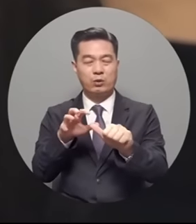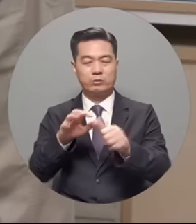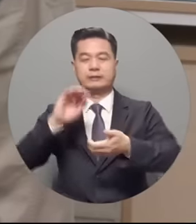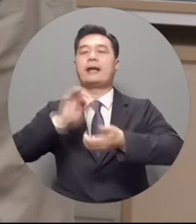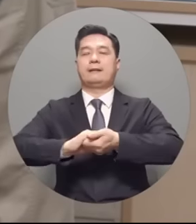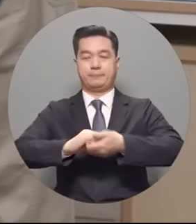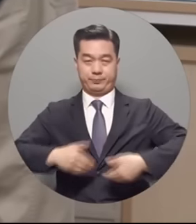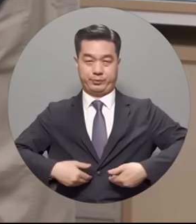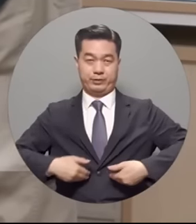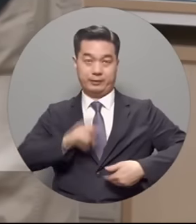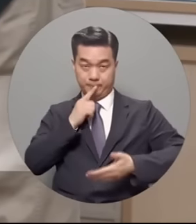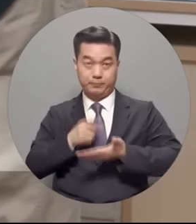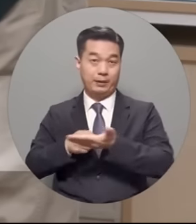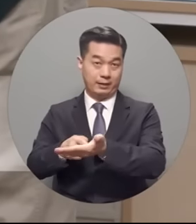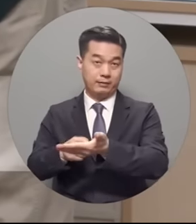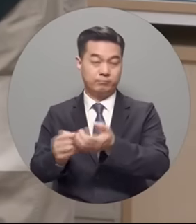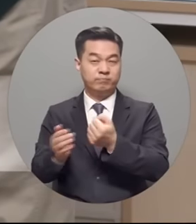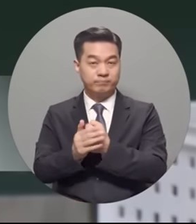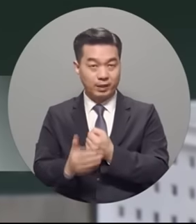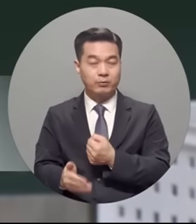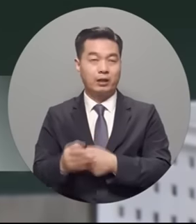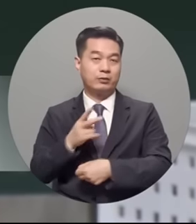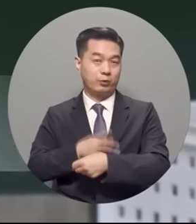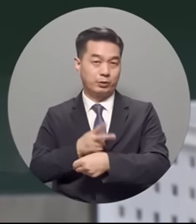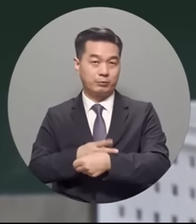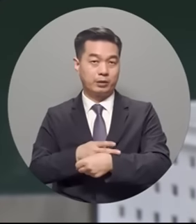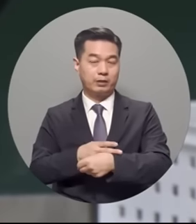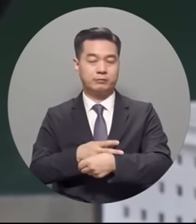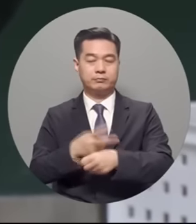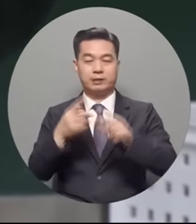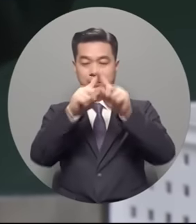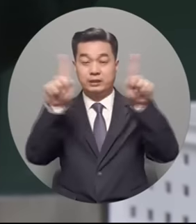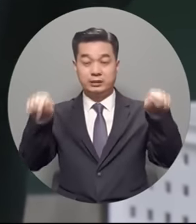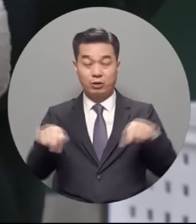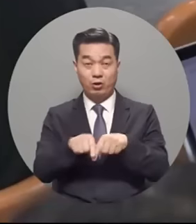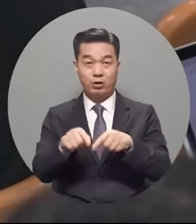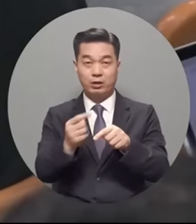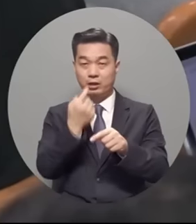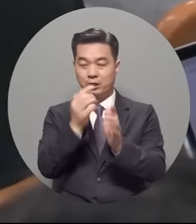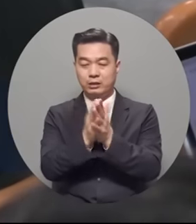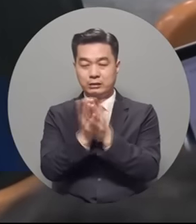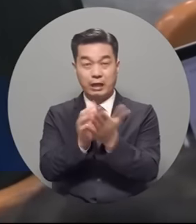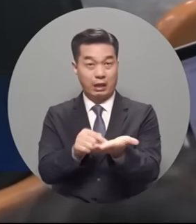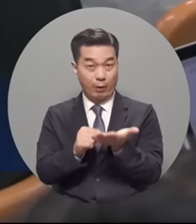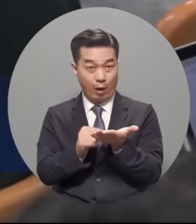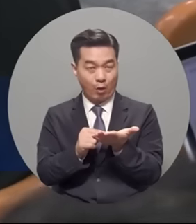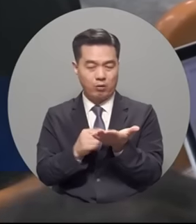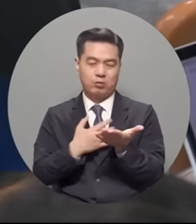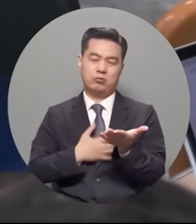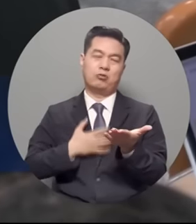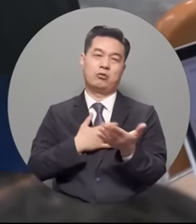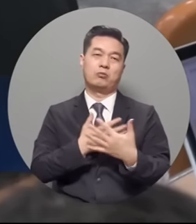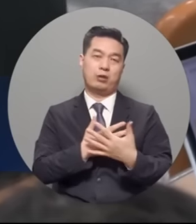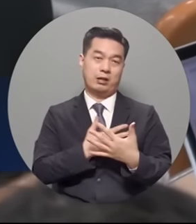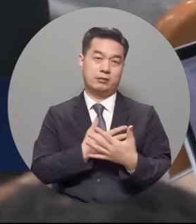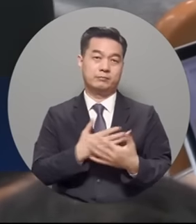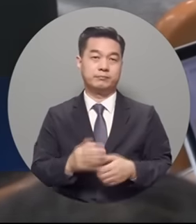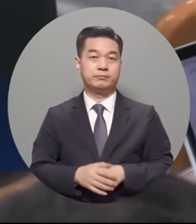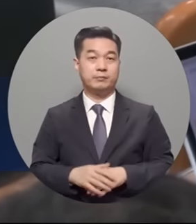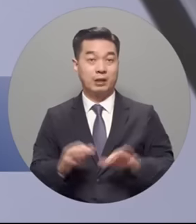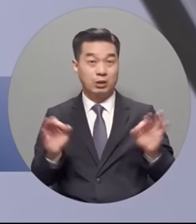있습니다. 그래서 교사들은 디지털 교과서의 등장에 불안해합니다. 순간적 이해가 아니라 비판적 사고나 창의적